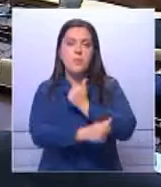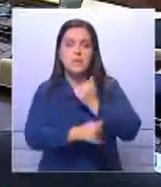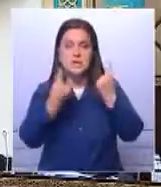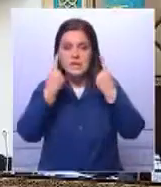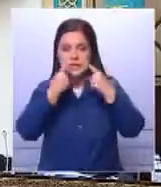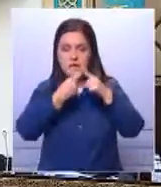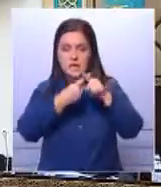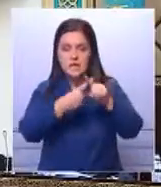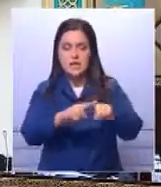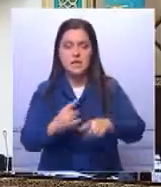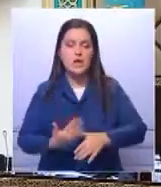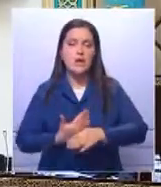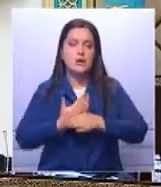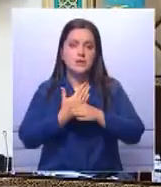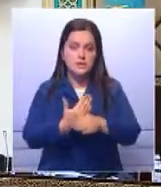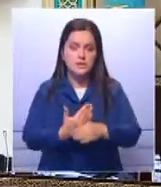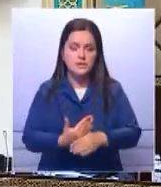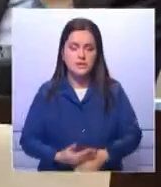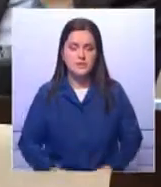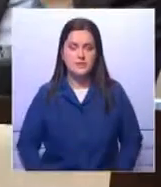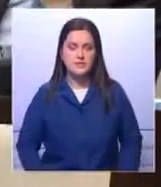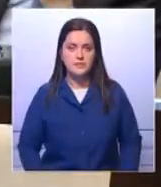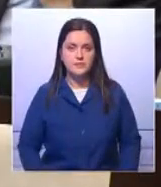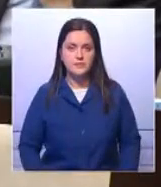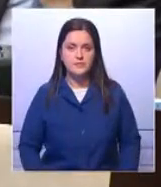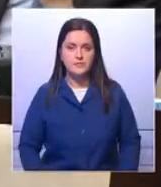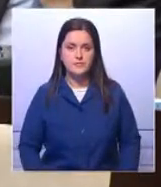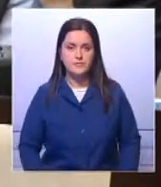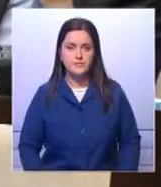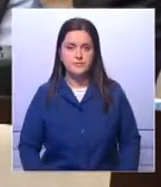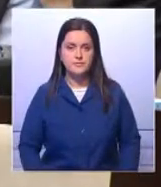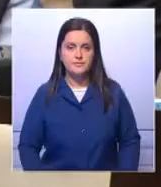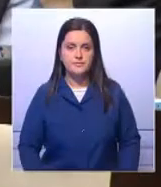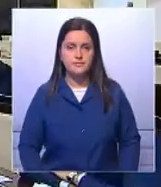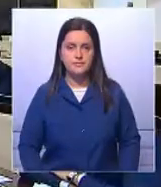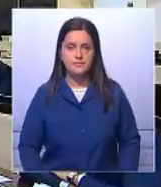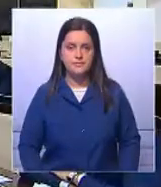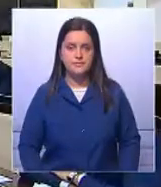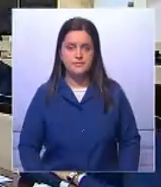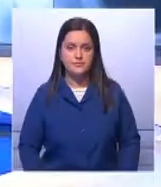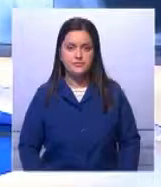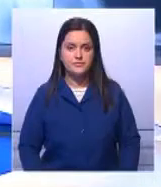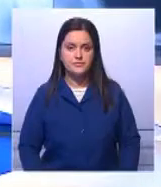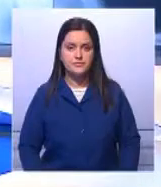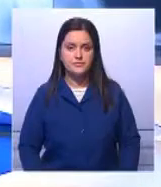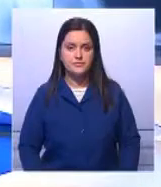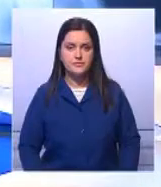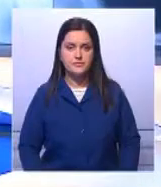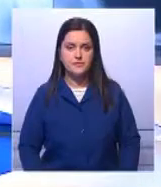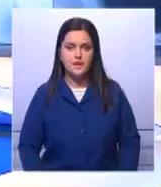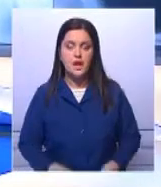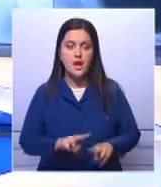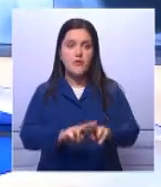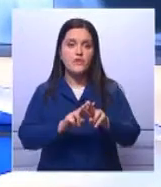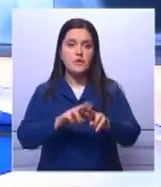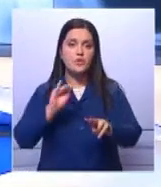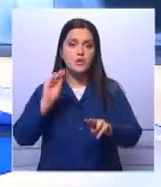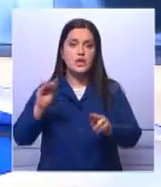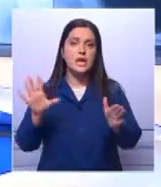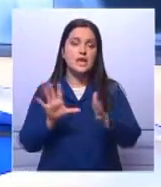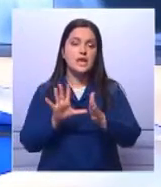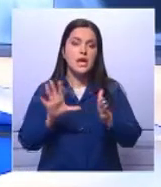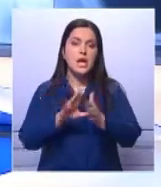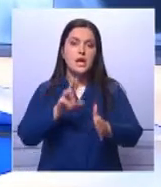рамках документа предусмотрена материальная и технологическая поддержка. В Астане планируют